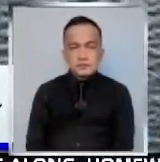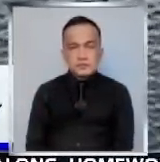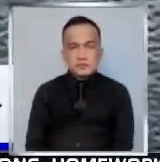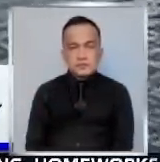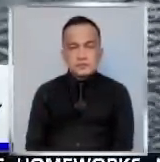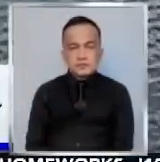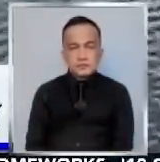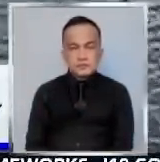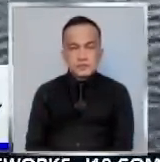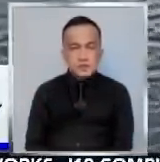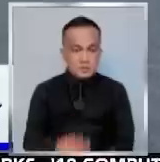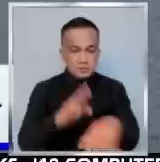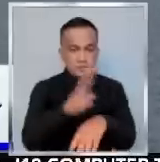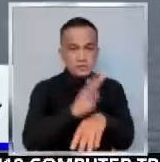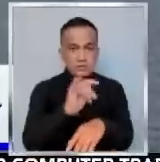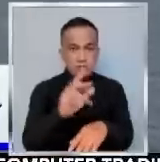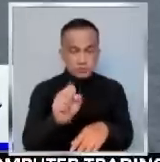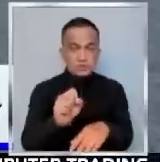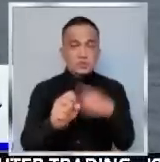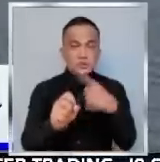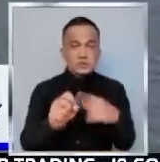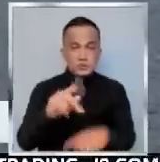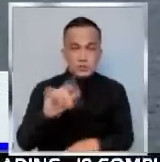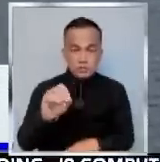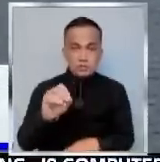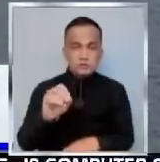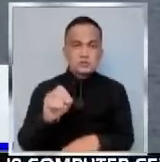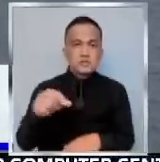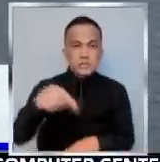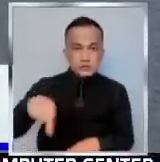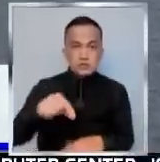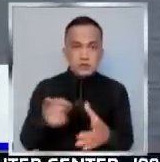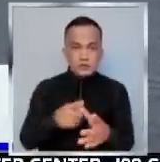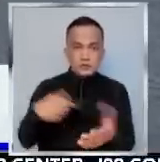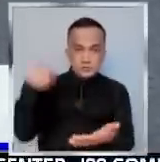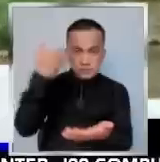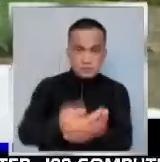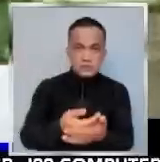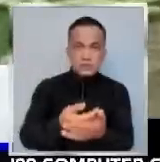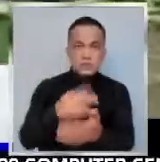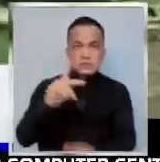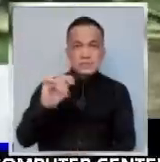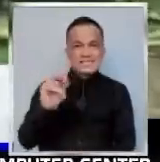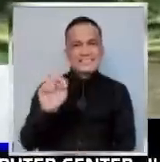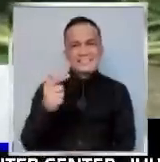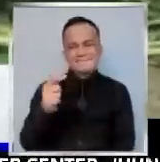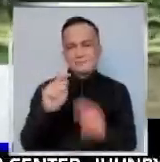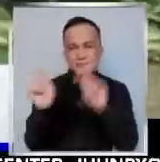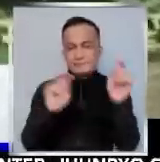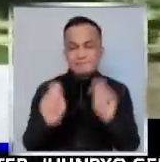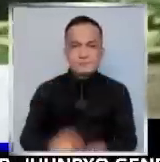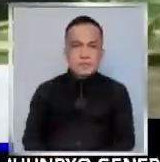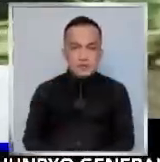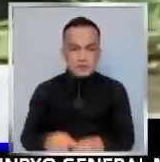Sa bayan ng Burdeos sa Polillo Island sa Quezon, unang naglandfall ang Super Bagyong Carding. Sa daan pa lang,